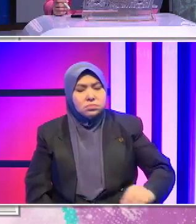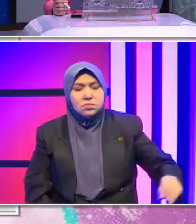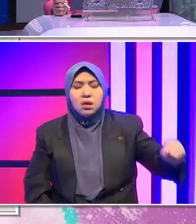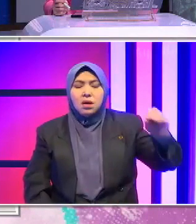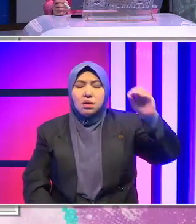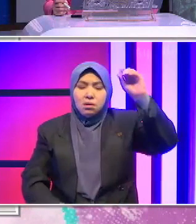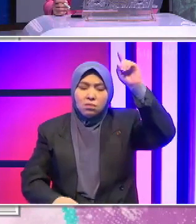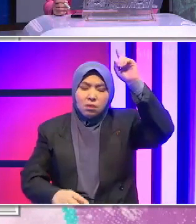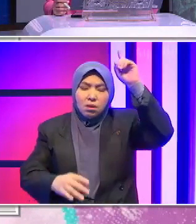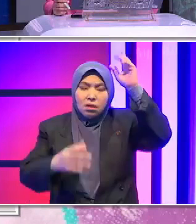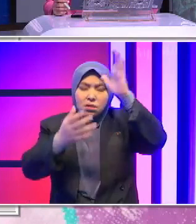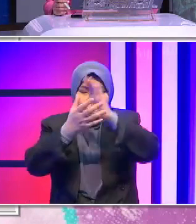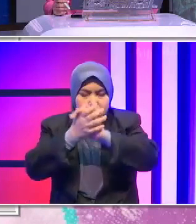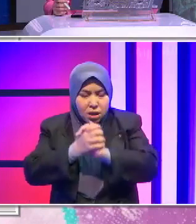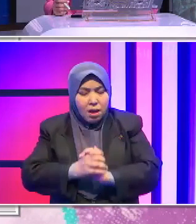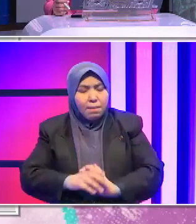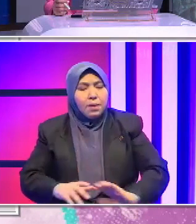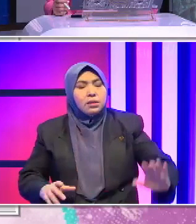وكذلك